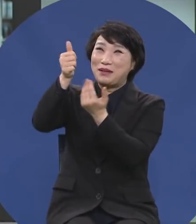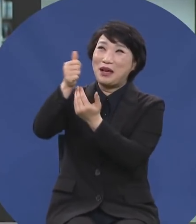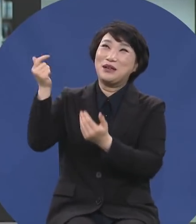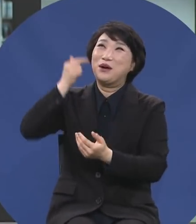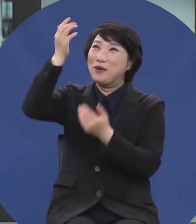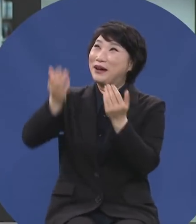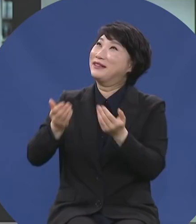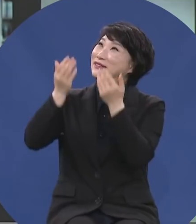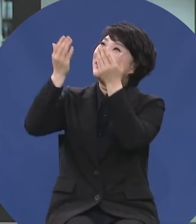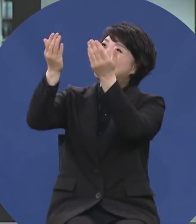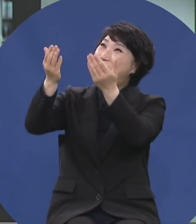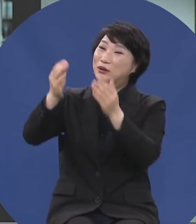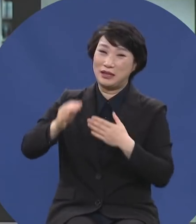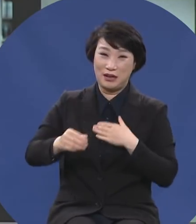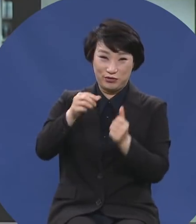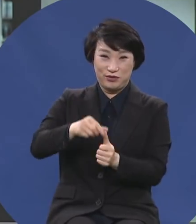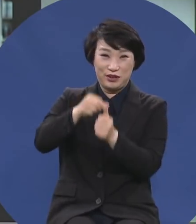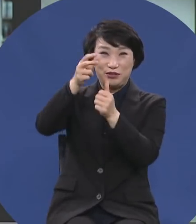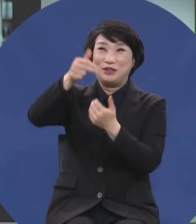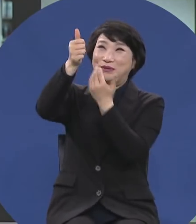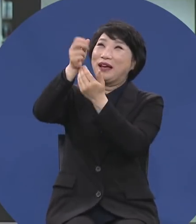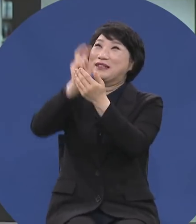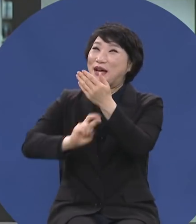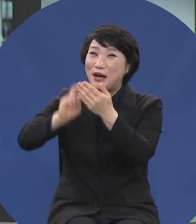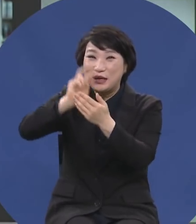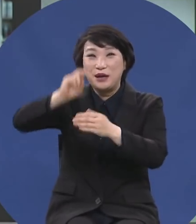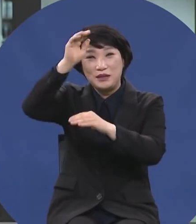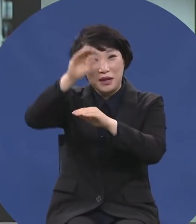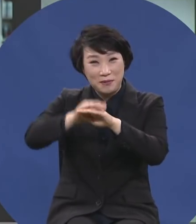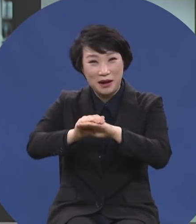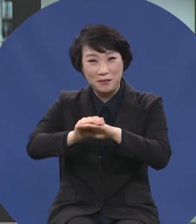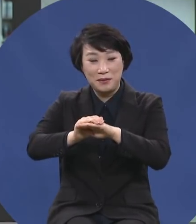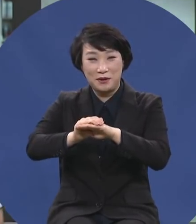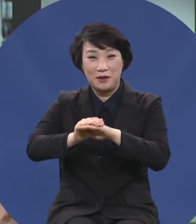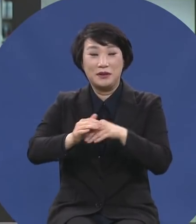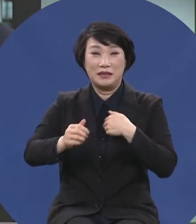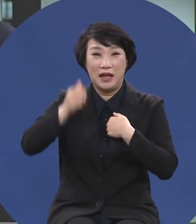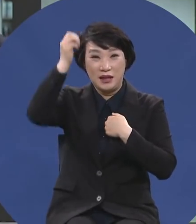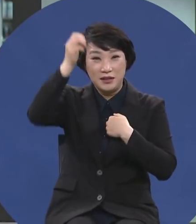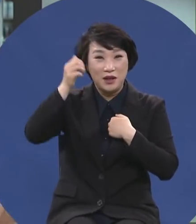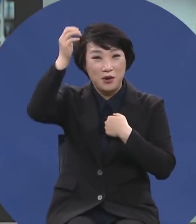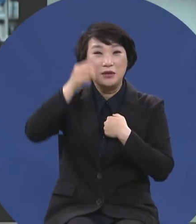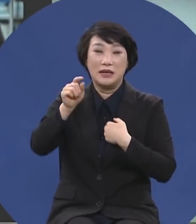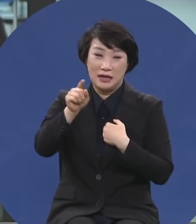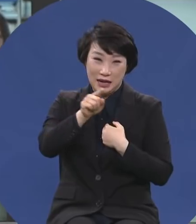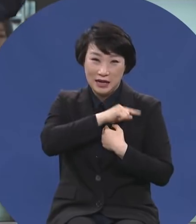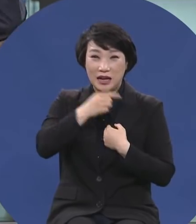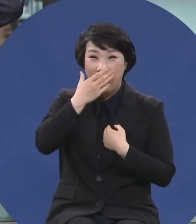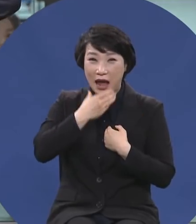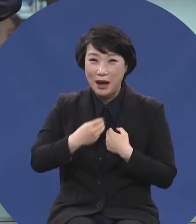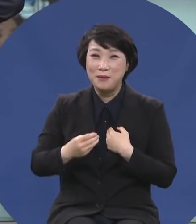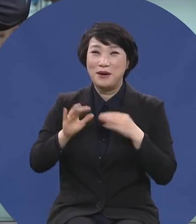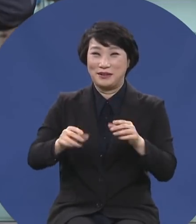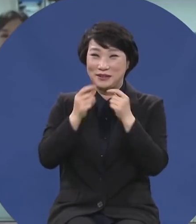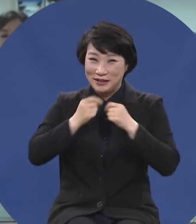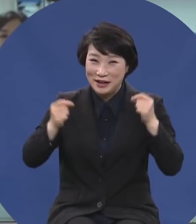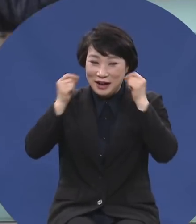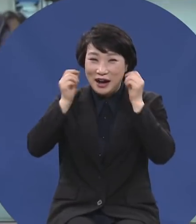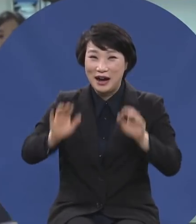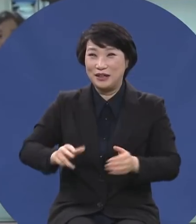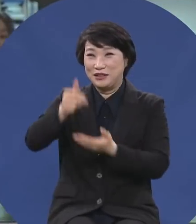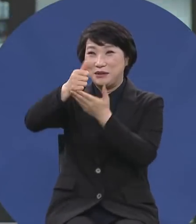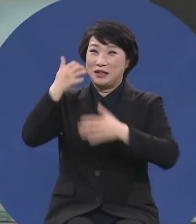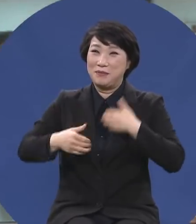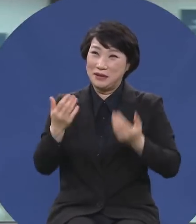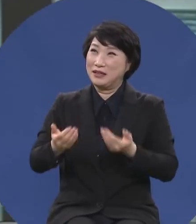영광을 돌리며 구원의 주님을 찬양하며 예배하며 내 영혼이 가장 행복해서 주님을 기쁘시게